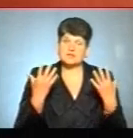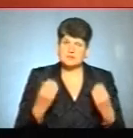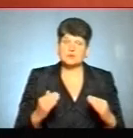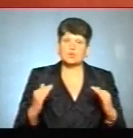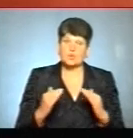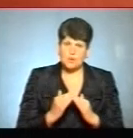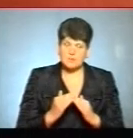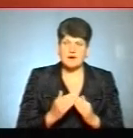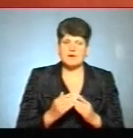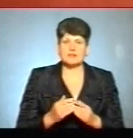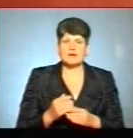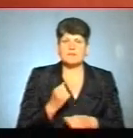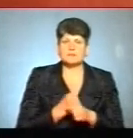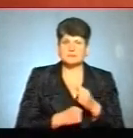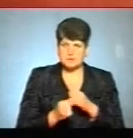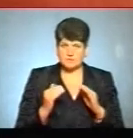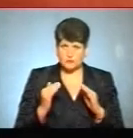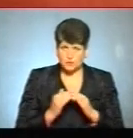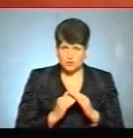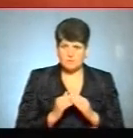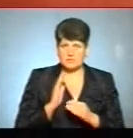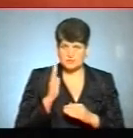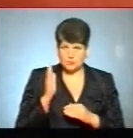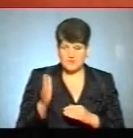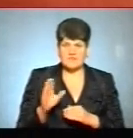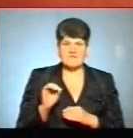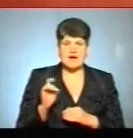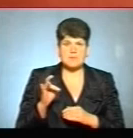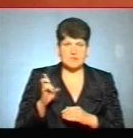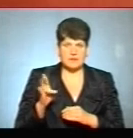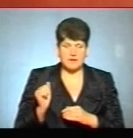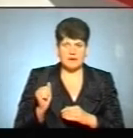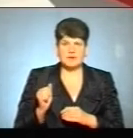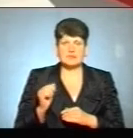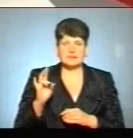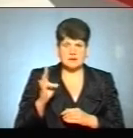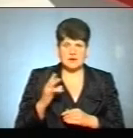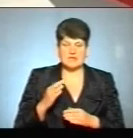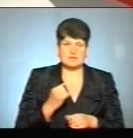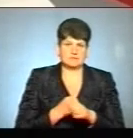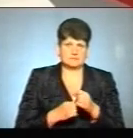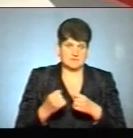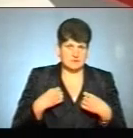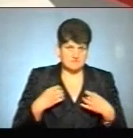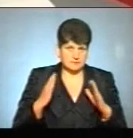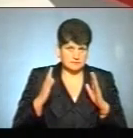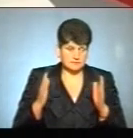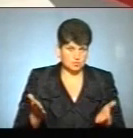чергу вдома. Але Великдень вдома. В нас попереду вербна неділя, ну і, власне, Великодні свята. Знаю, що була сьогодні